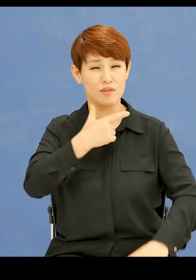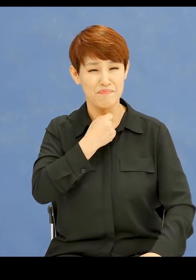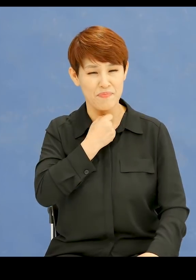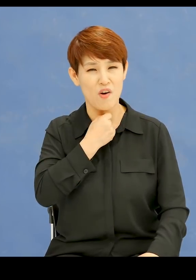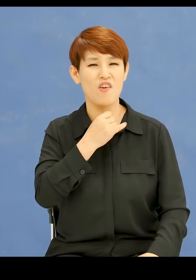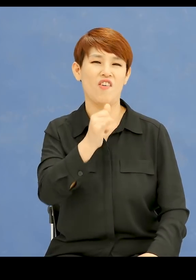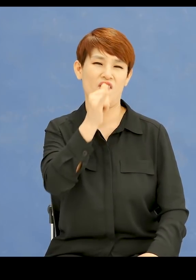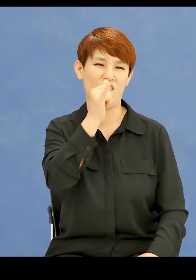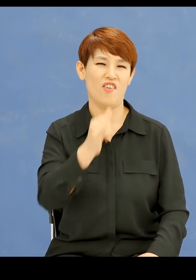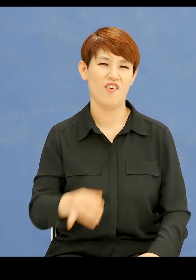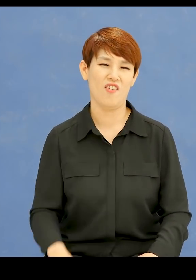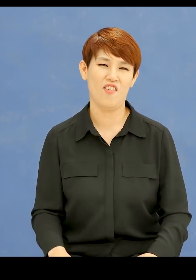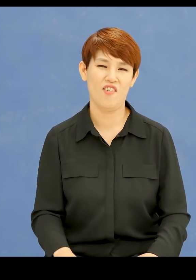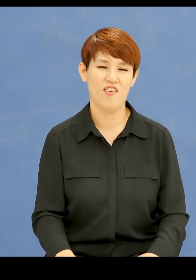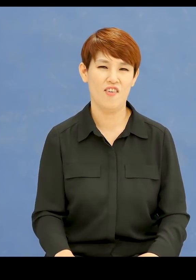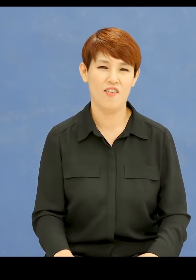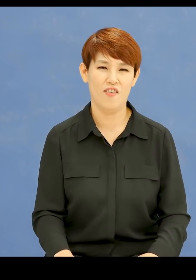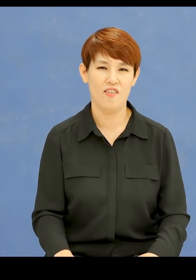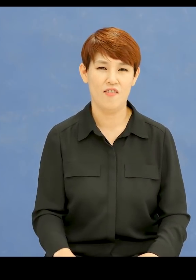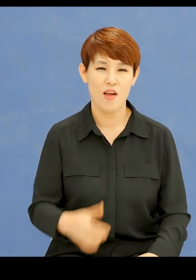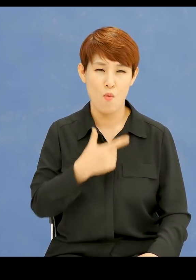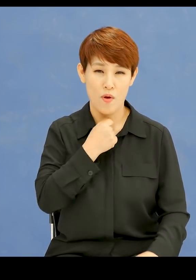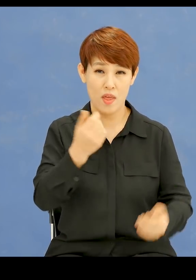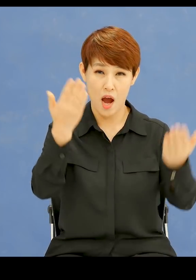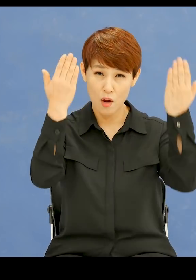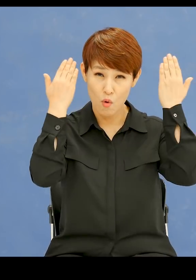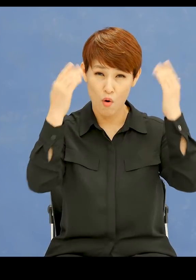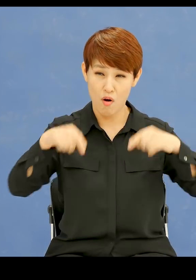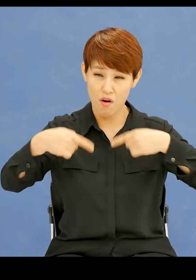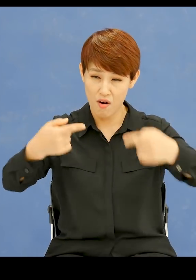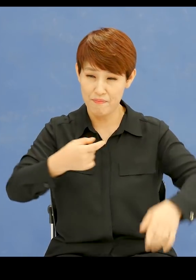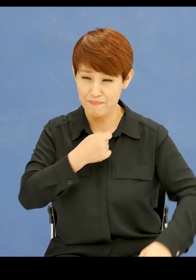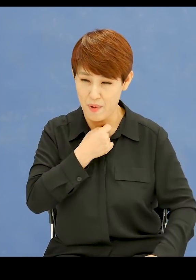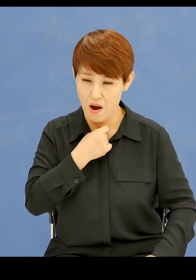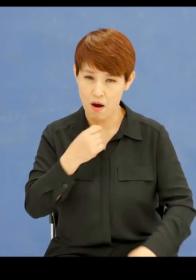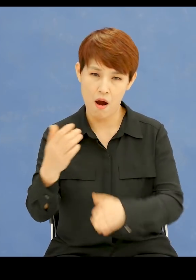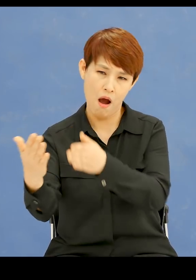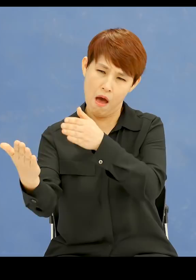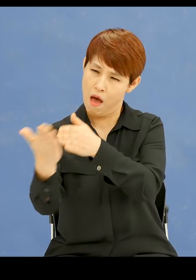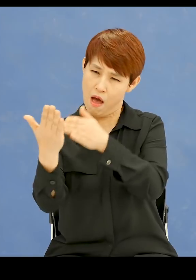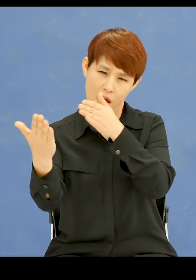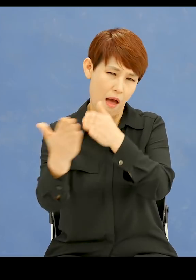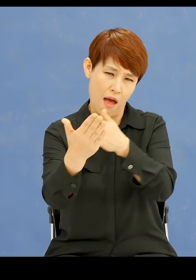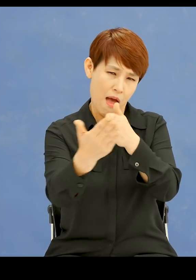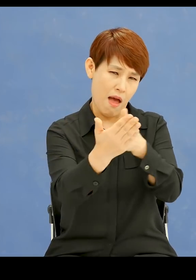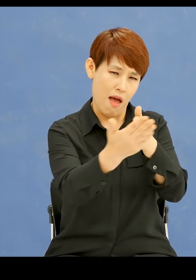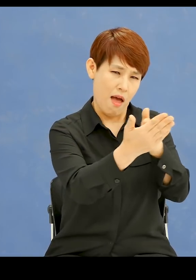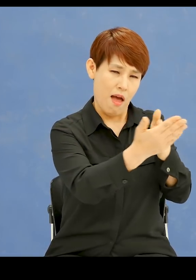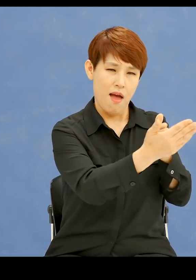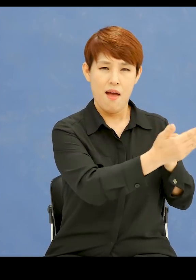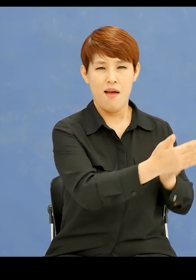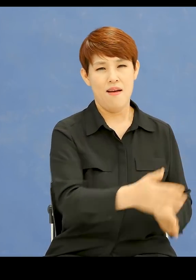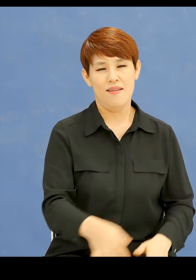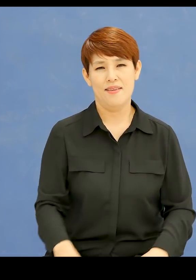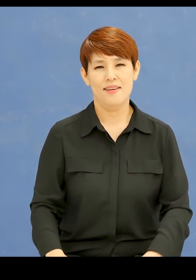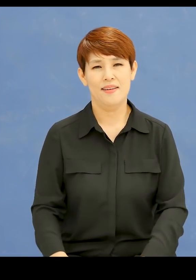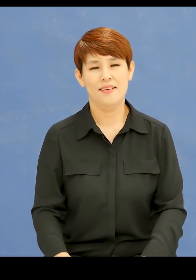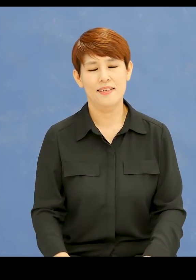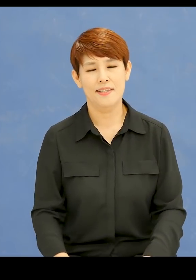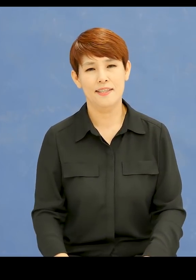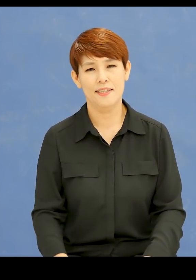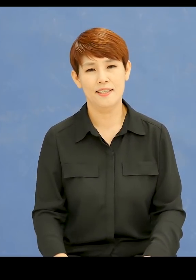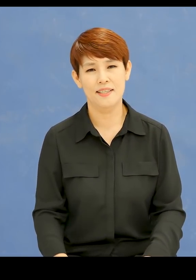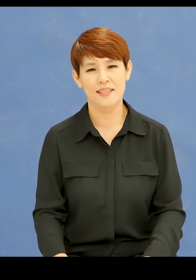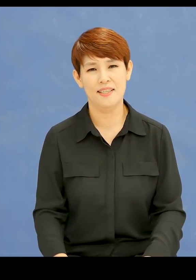있었던 것 같아요. 예. 그리고 제가 원하는 학교도 가고 싶은 학교도 있었는데 뭐가 다 이렇게 다 차단되는 거예요.